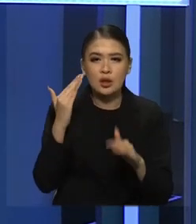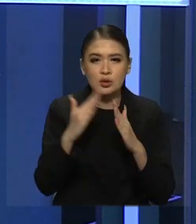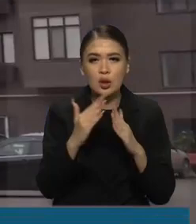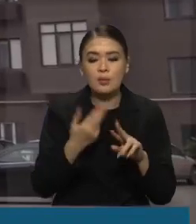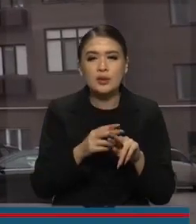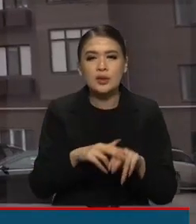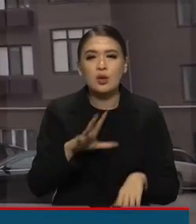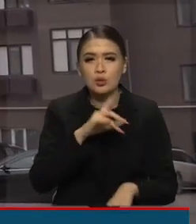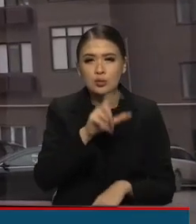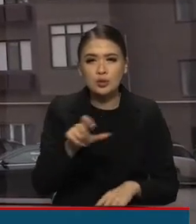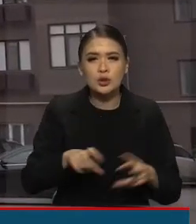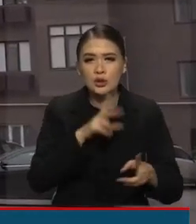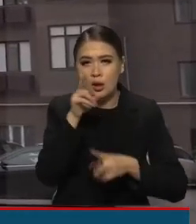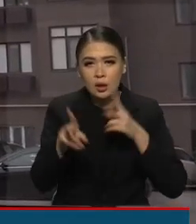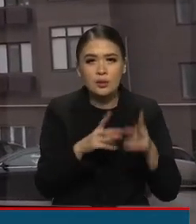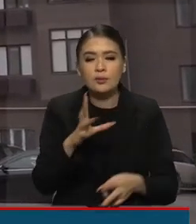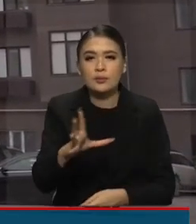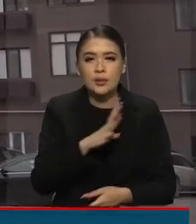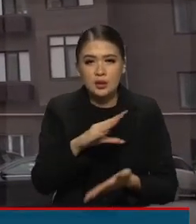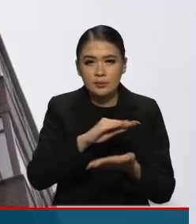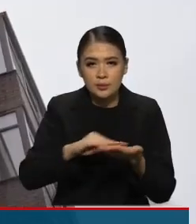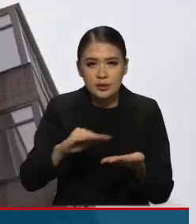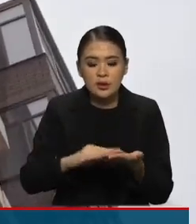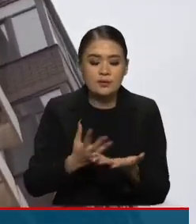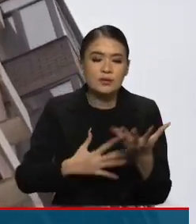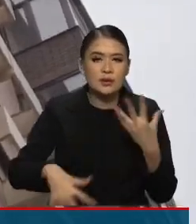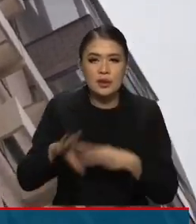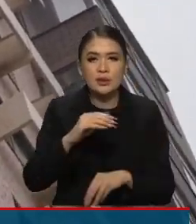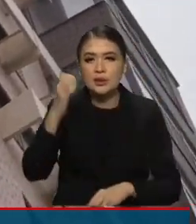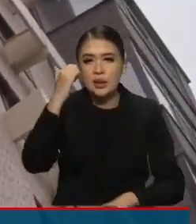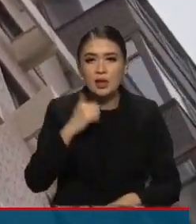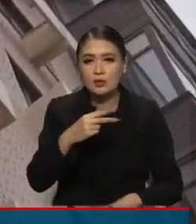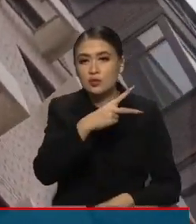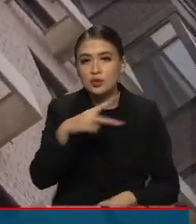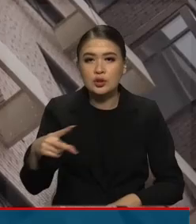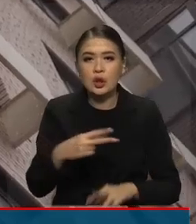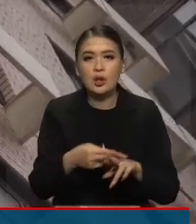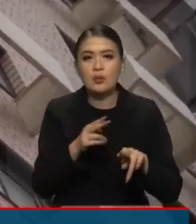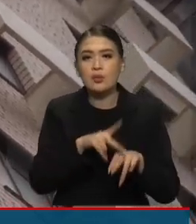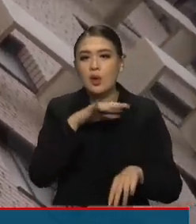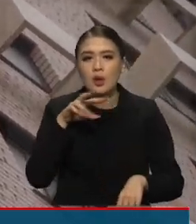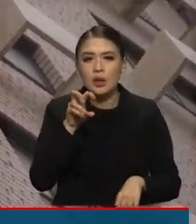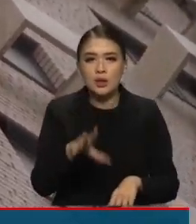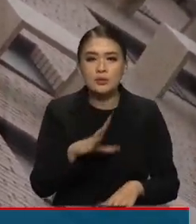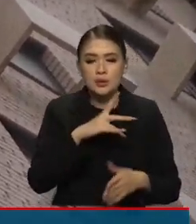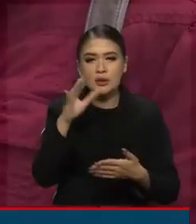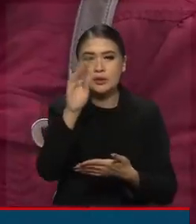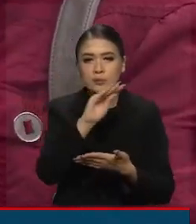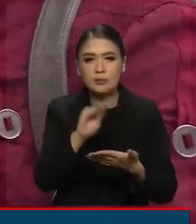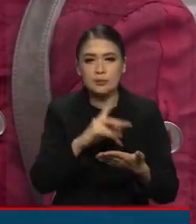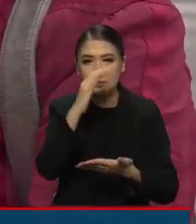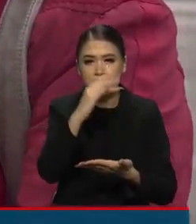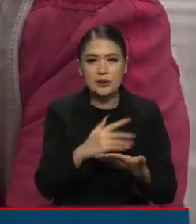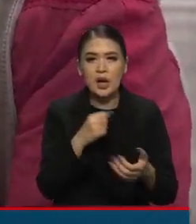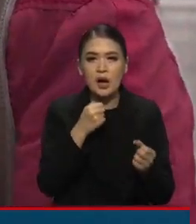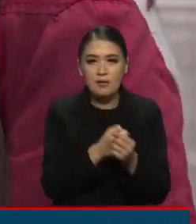раз обращались за помощью к местным властям и писали во все инстанции. Старая двухэтажная хрущевка много лет была в списке аварийных. И